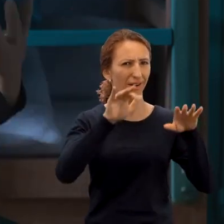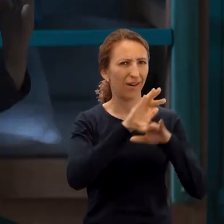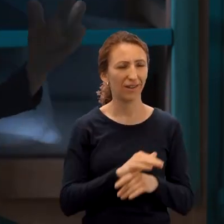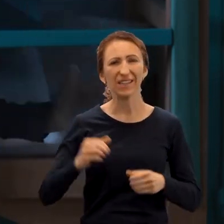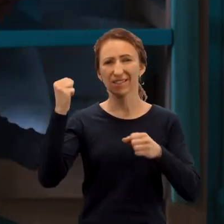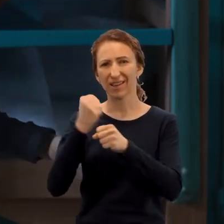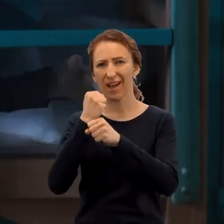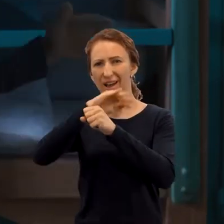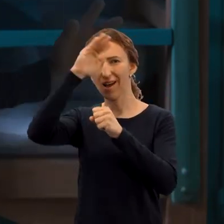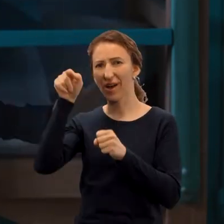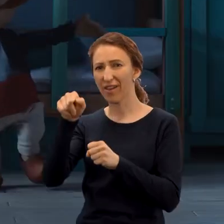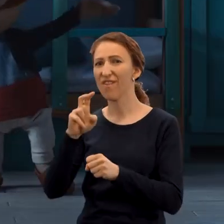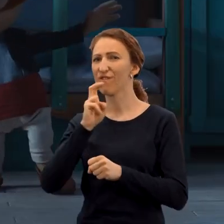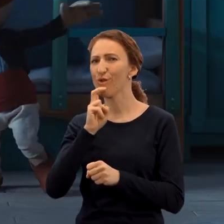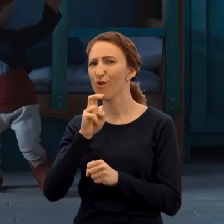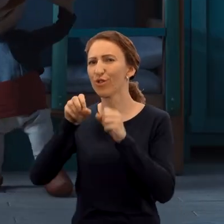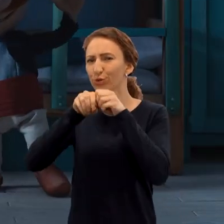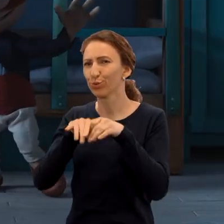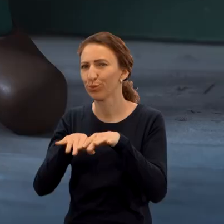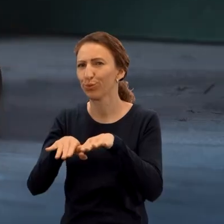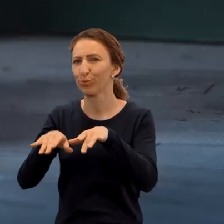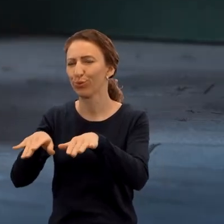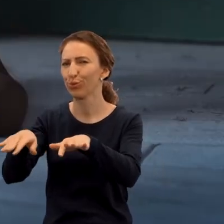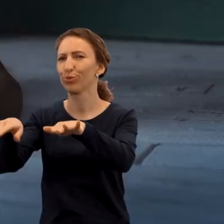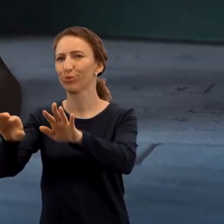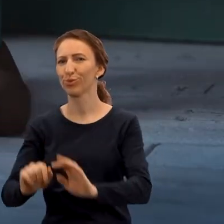Źródło pośród skał.